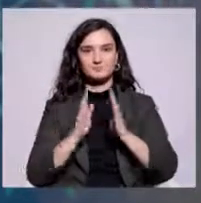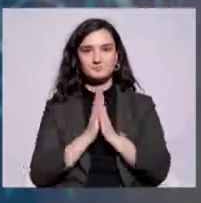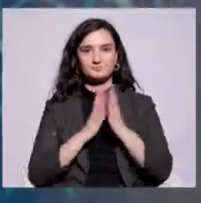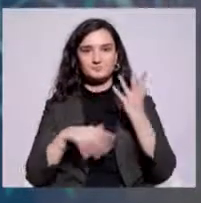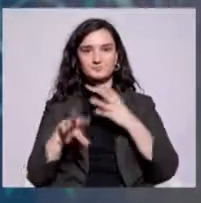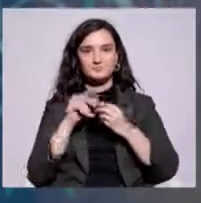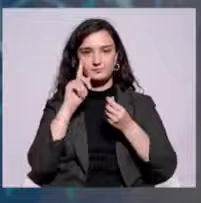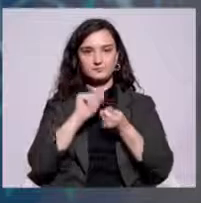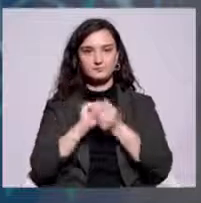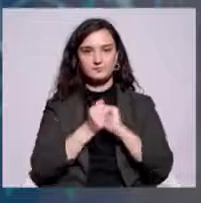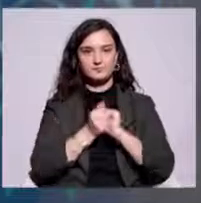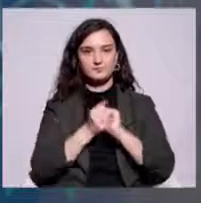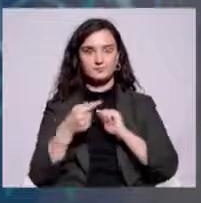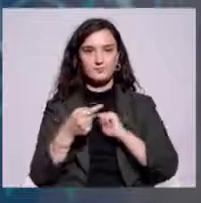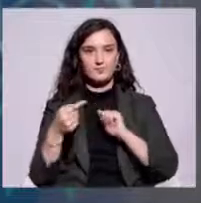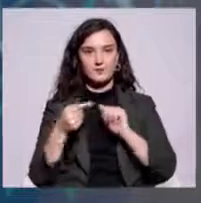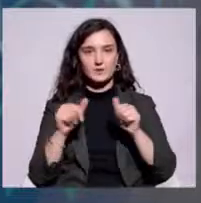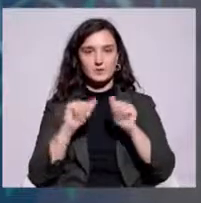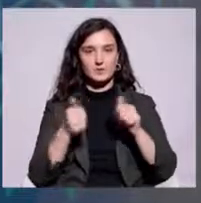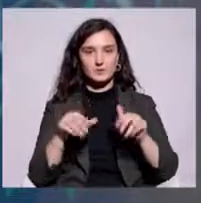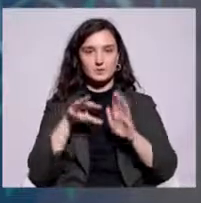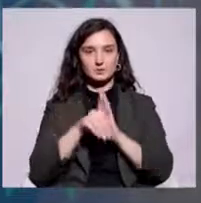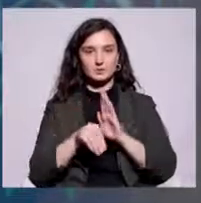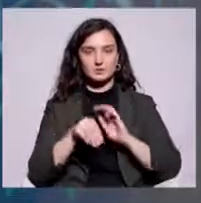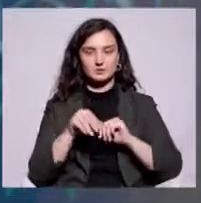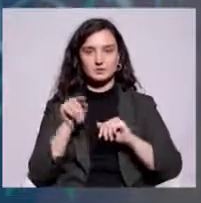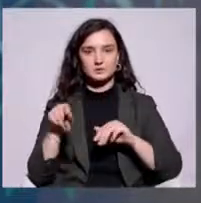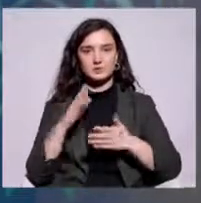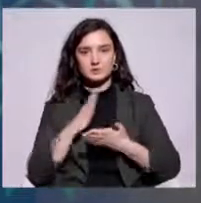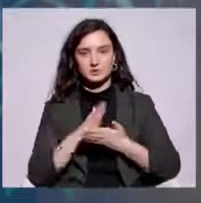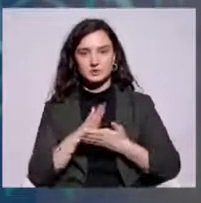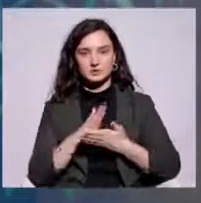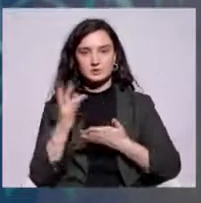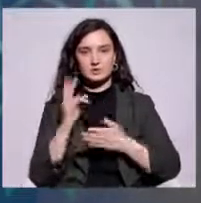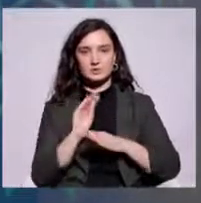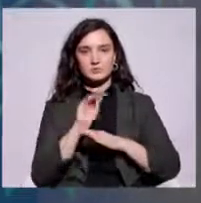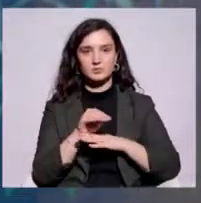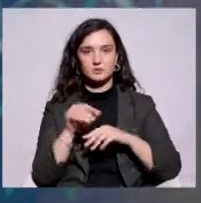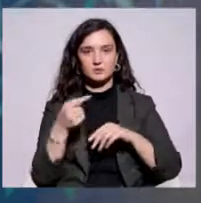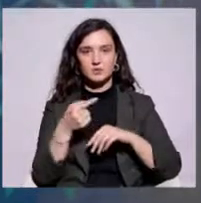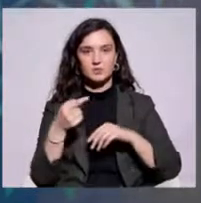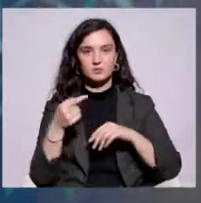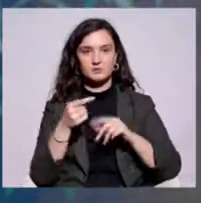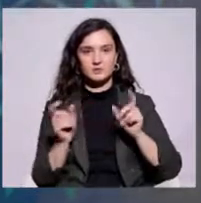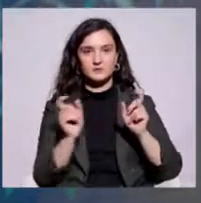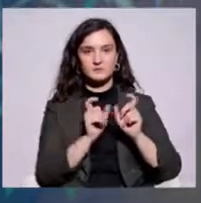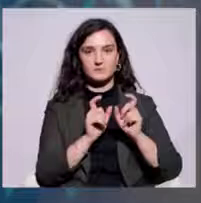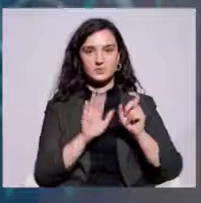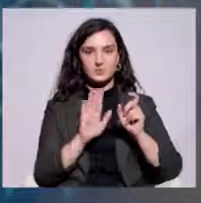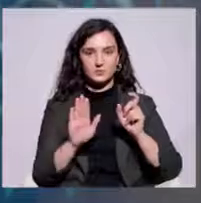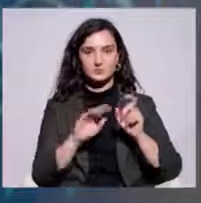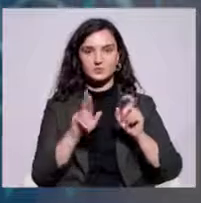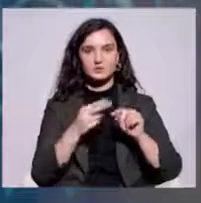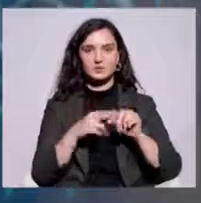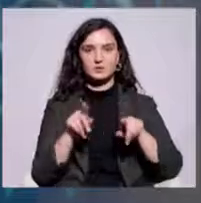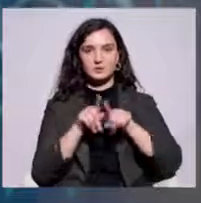გთხოვთ დავიმახსოვროთ უარყოფით ფორმაში there is უნდა დავუმატოთ უარყოფითობის ნაწილაკი not